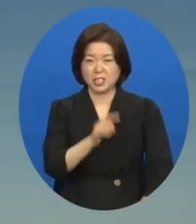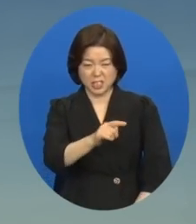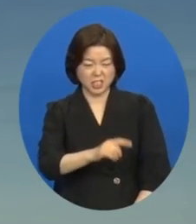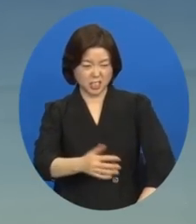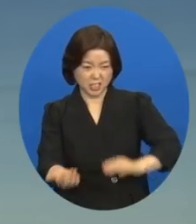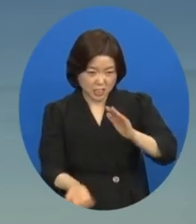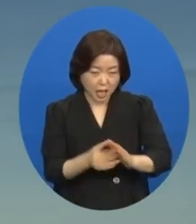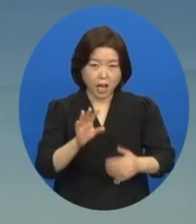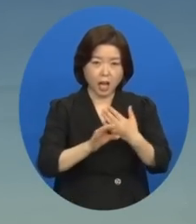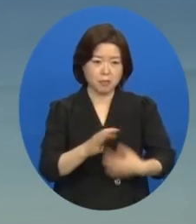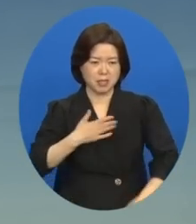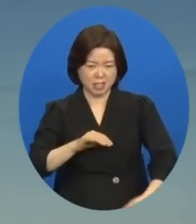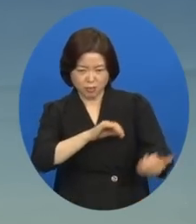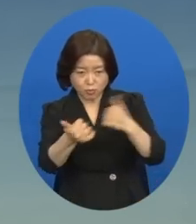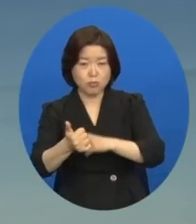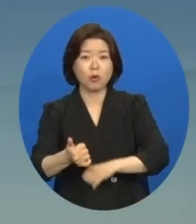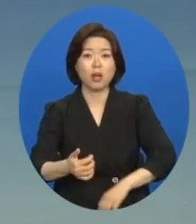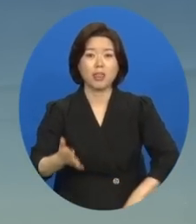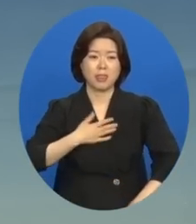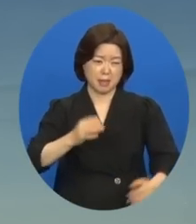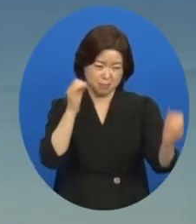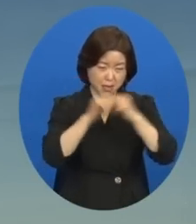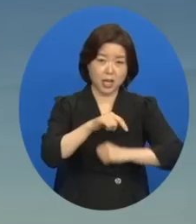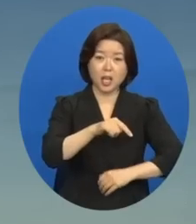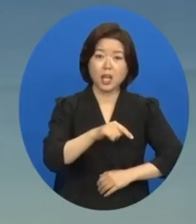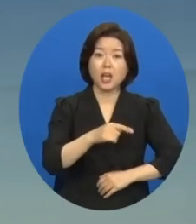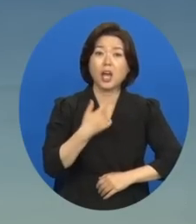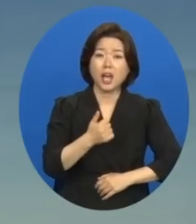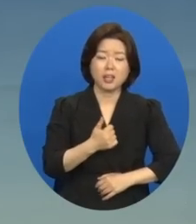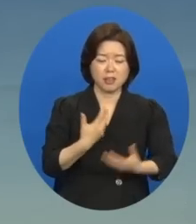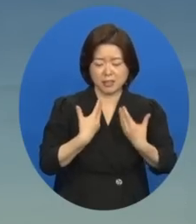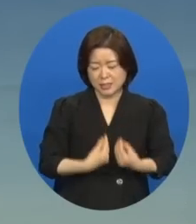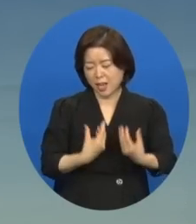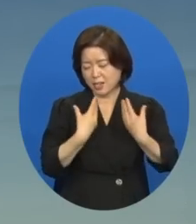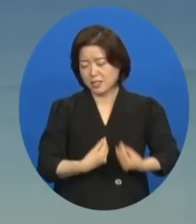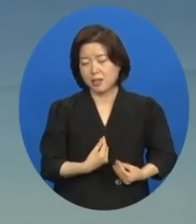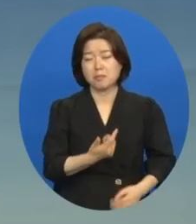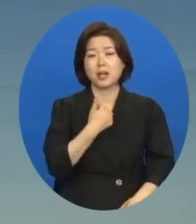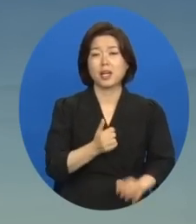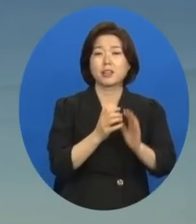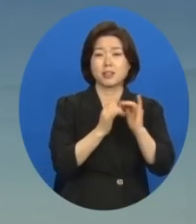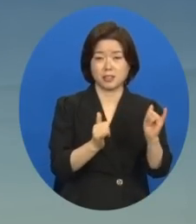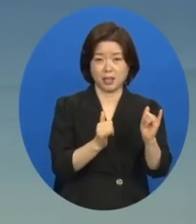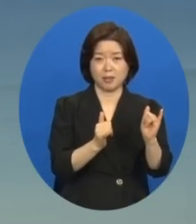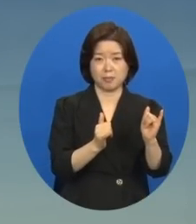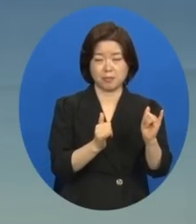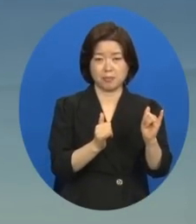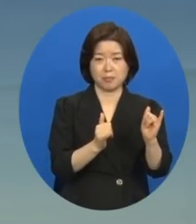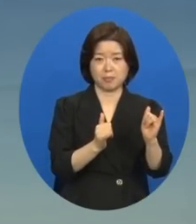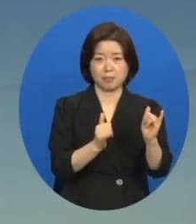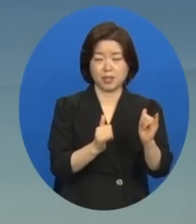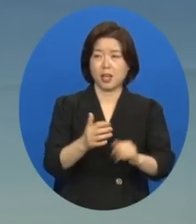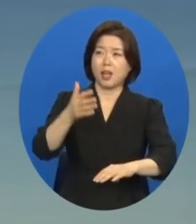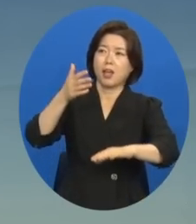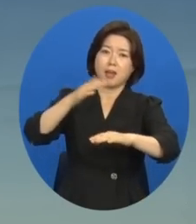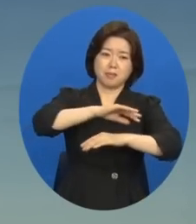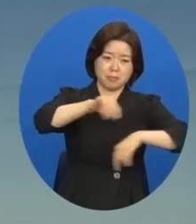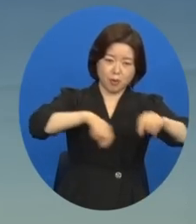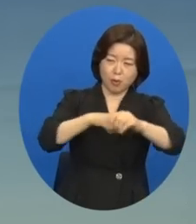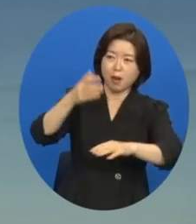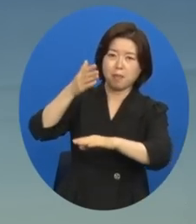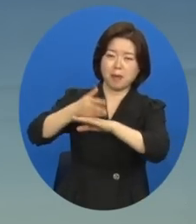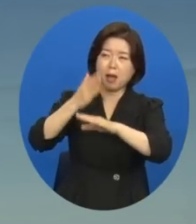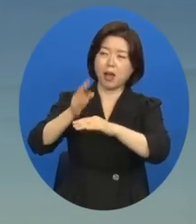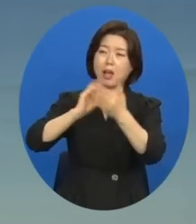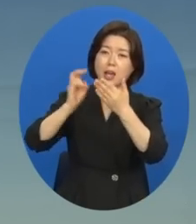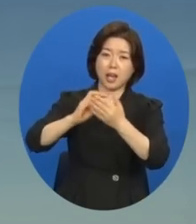일 일어나면 난 죽어 난 망해 하면서 절망을 노래했던 사람들이 감사와 찬양으로